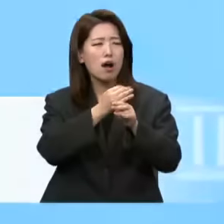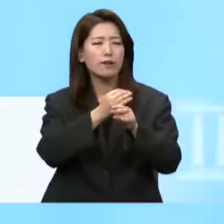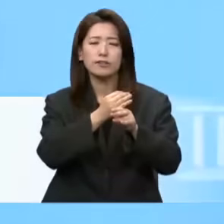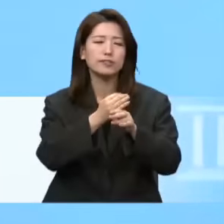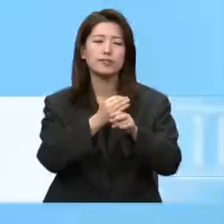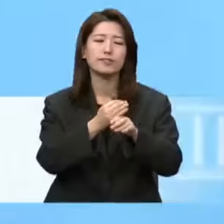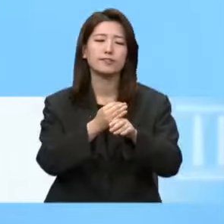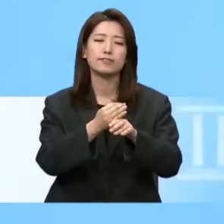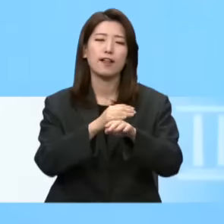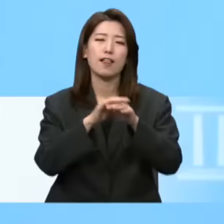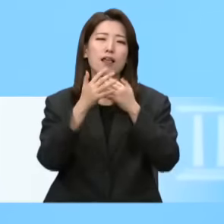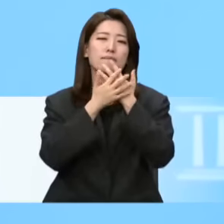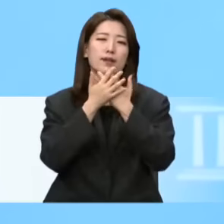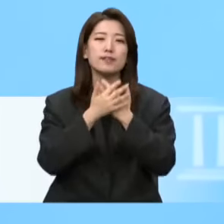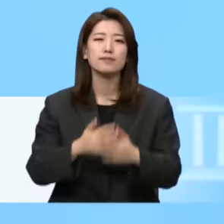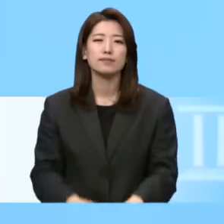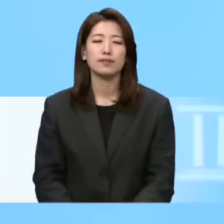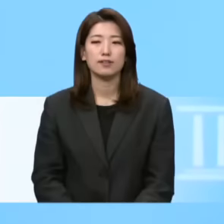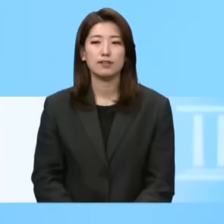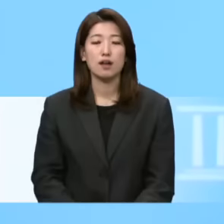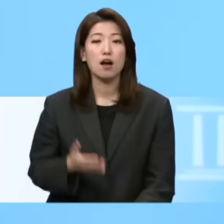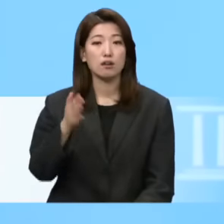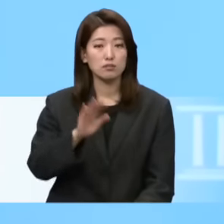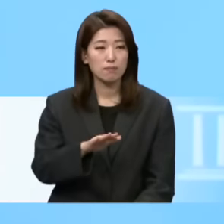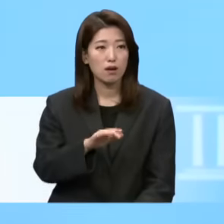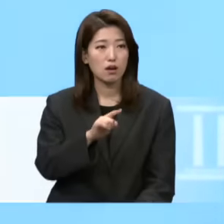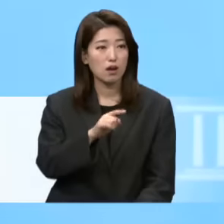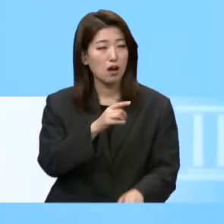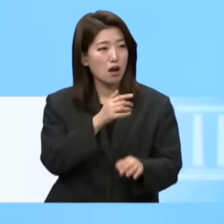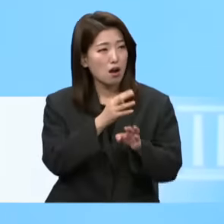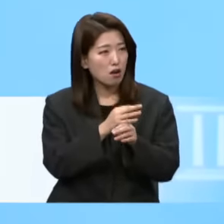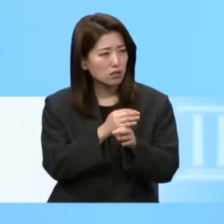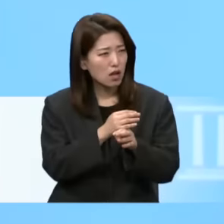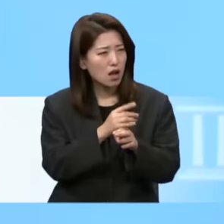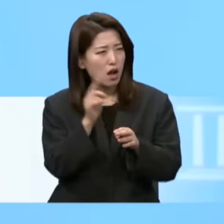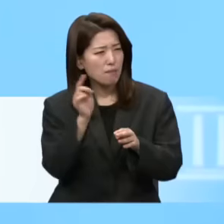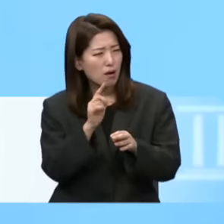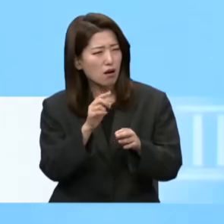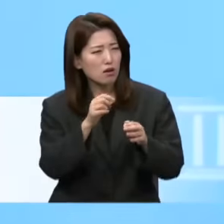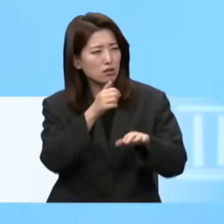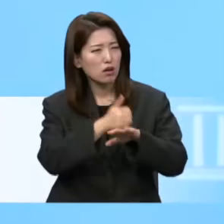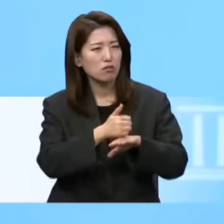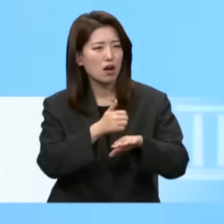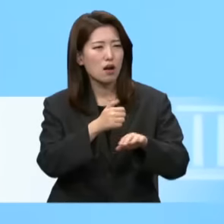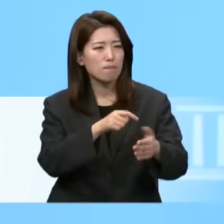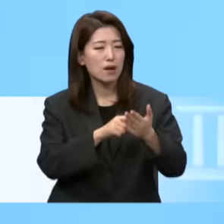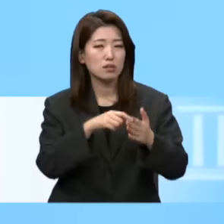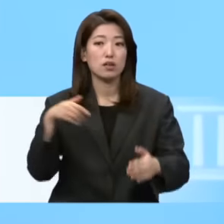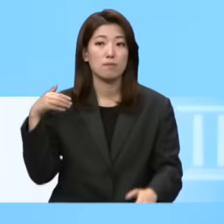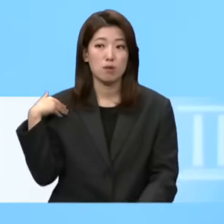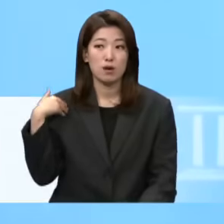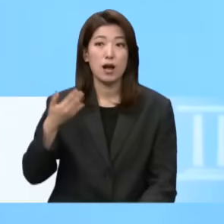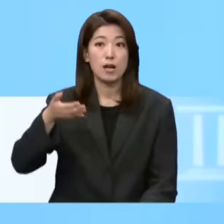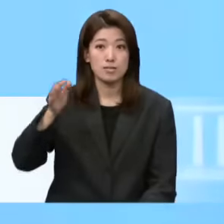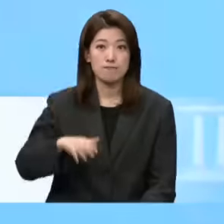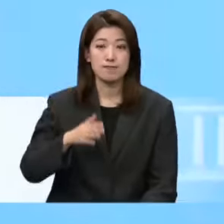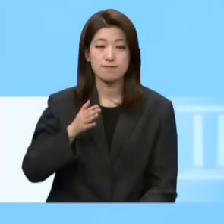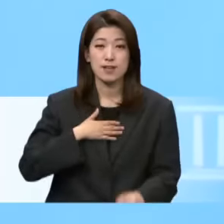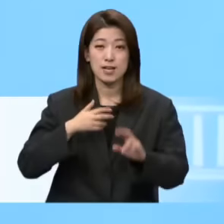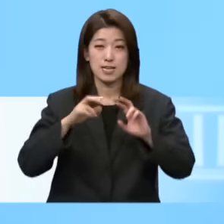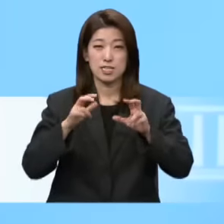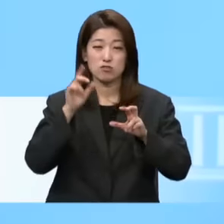그렇지만 그 대법원 판결이 언제 어떻게 나올지 모르나 그 순간까지 저는 지구가 망해도 내일